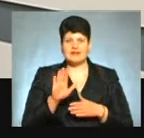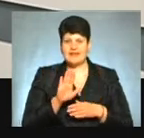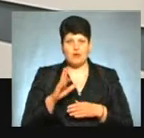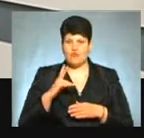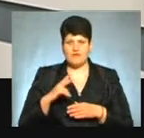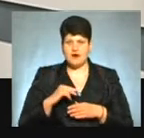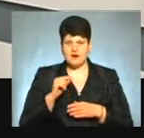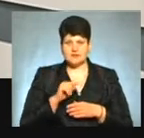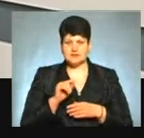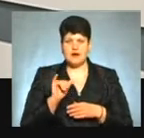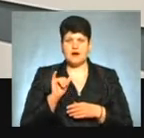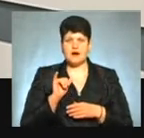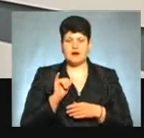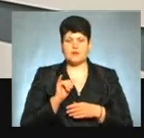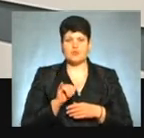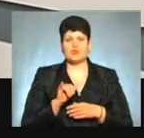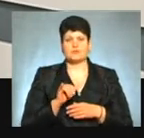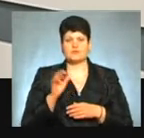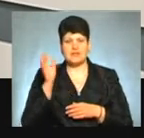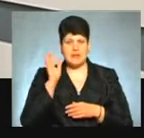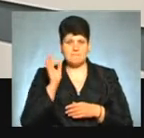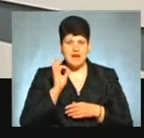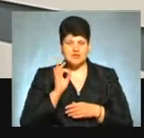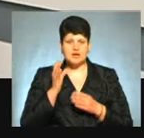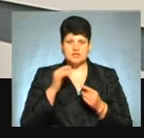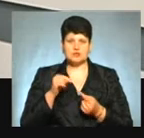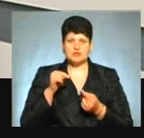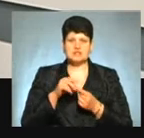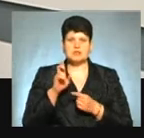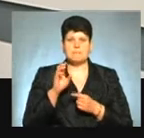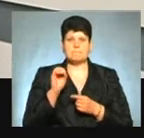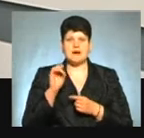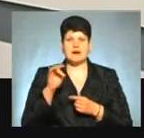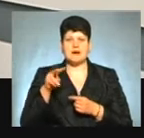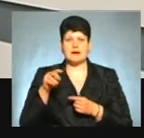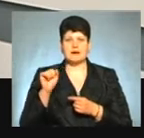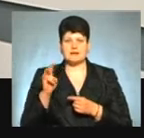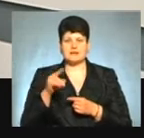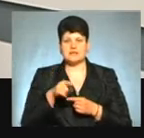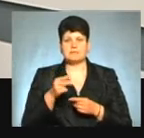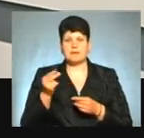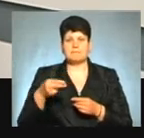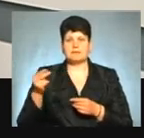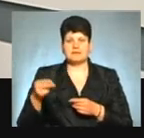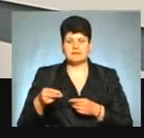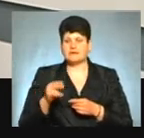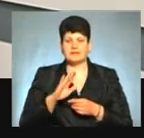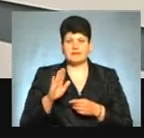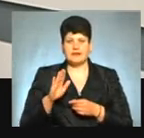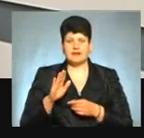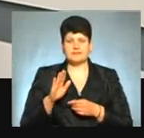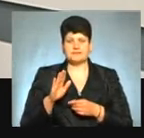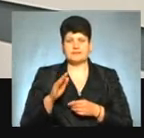Франції, а саме в Німеччині, а ще точніше в Берліні. І підписувати мають не якийсь там генерал, а